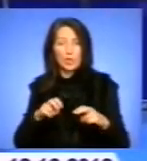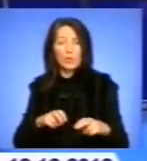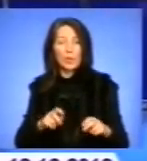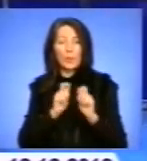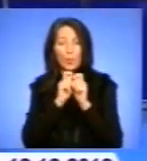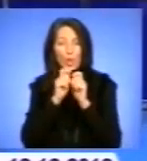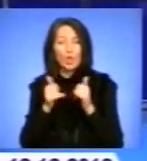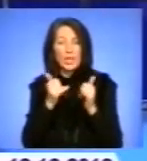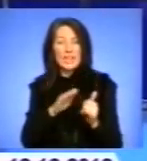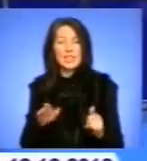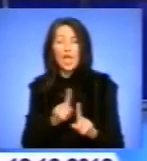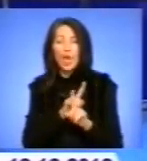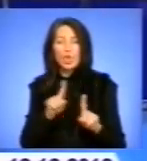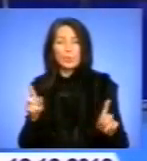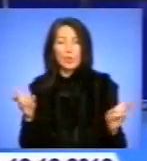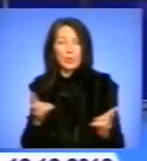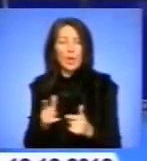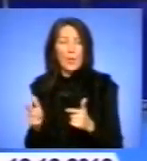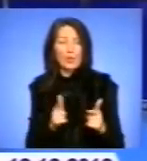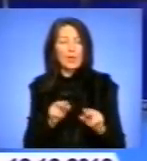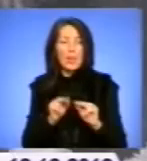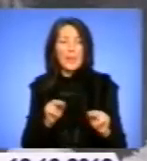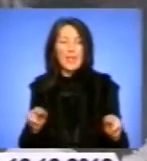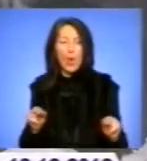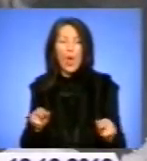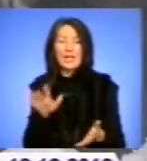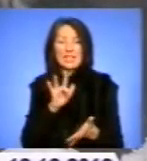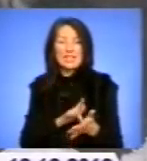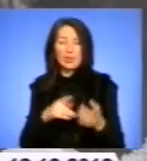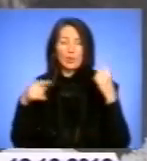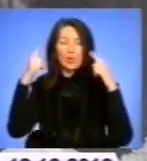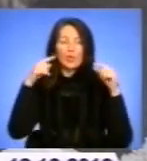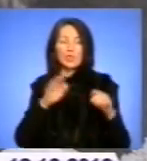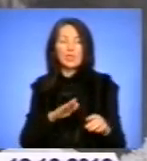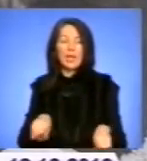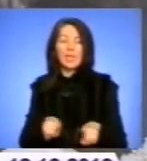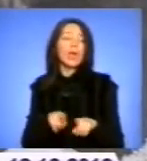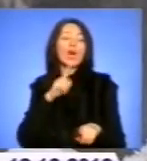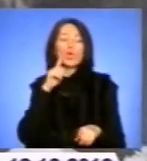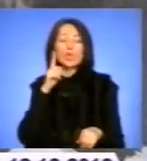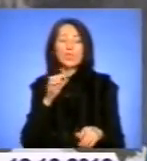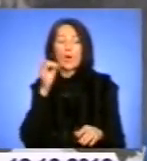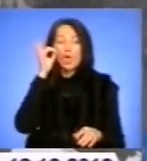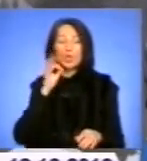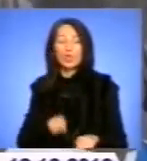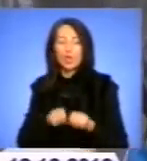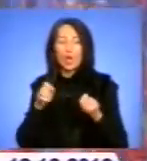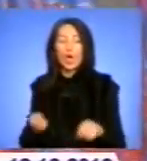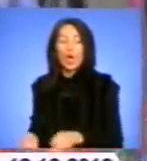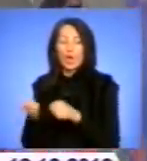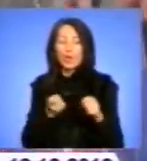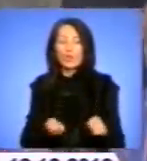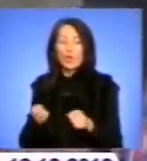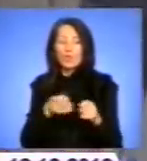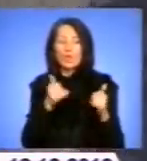Подарунки для дітей з особливими потребами підготували педагоги Центру творчості дітей та юнацтва. Солодощі розвозили сьогодні по домівках.